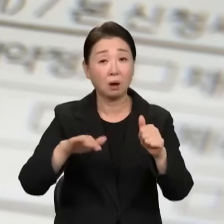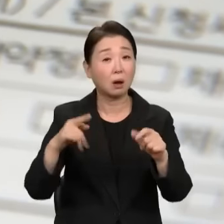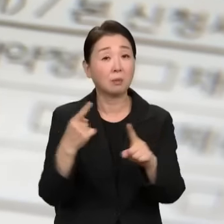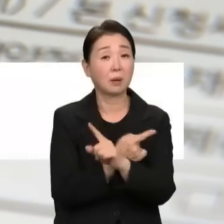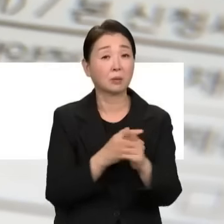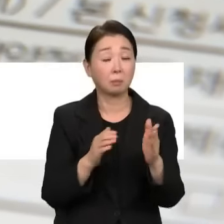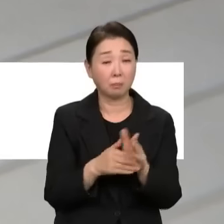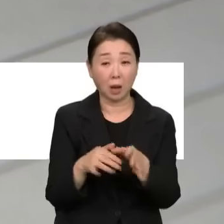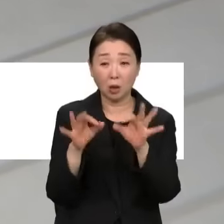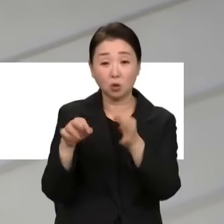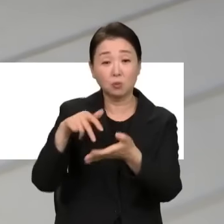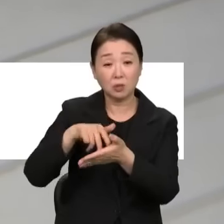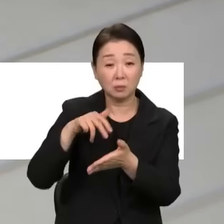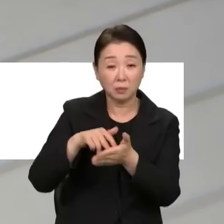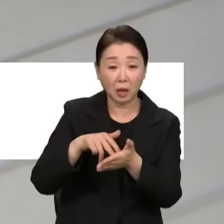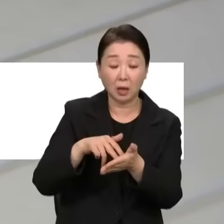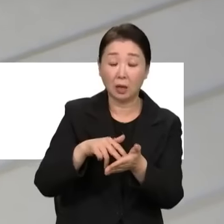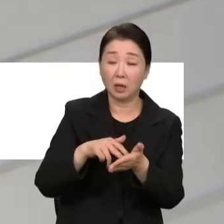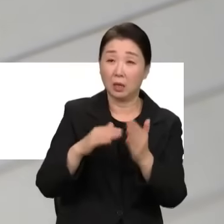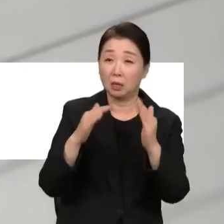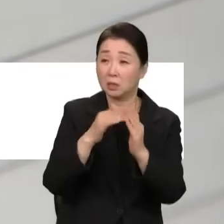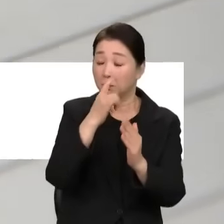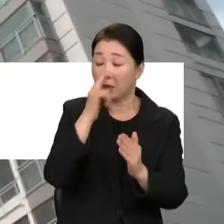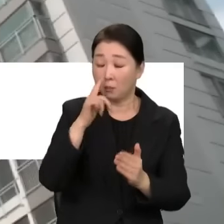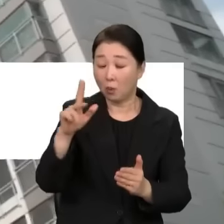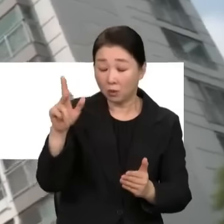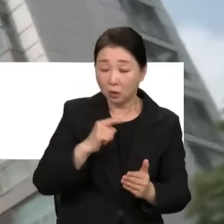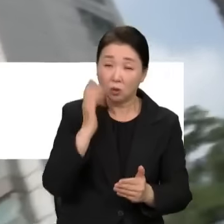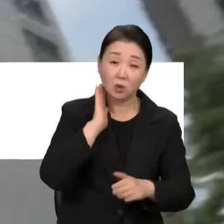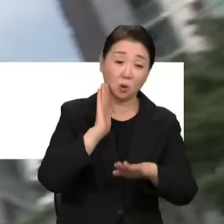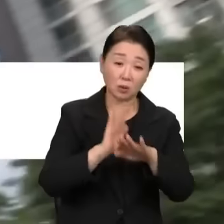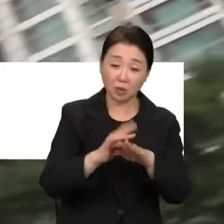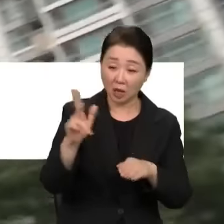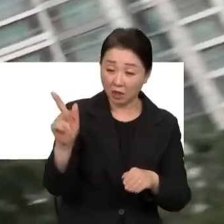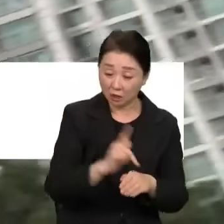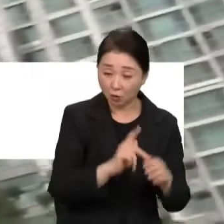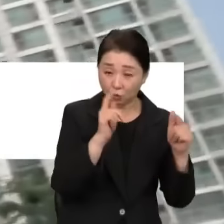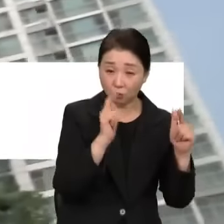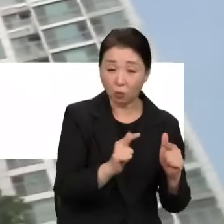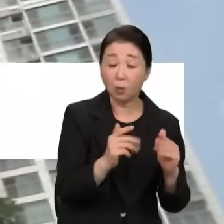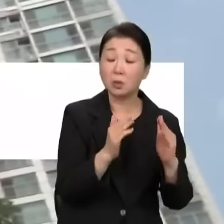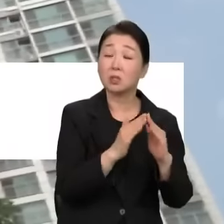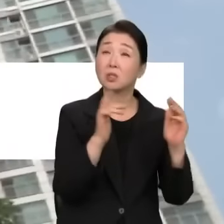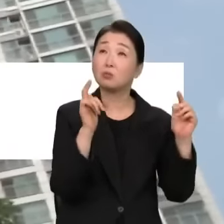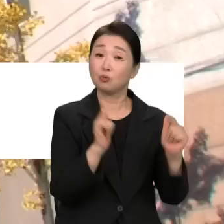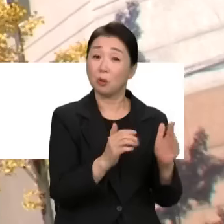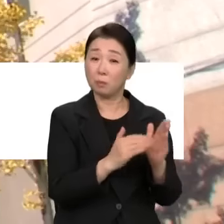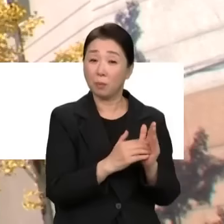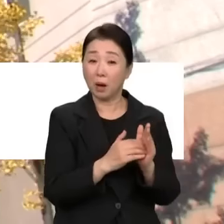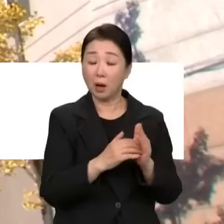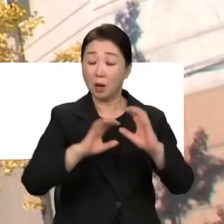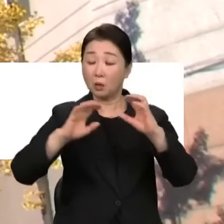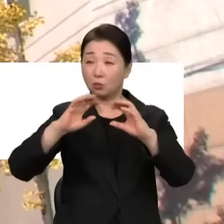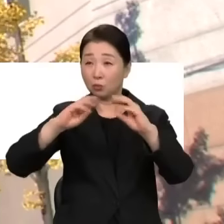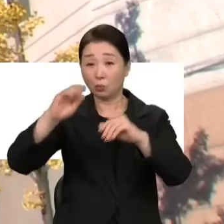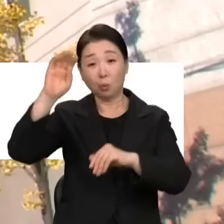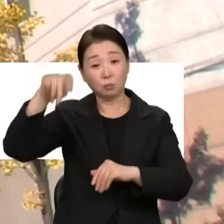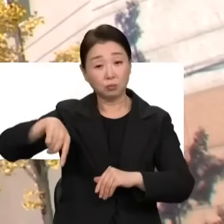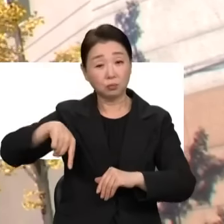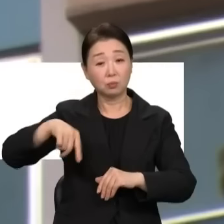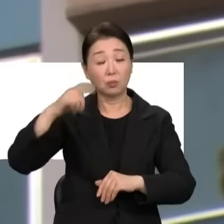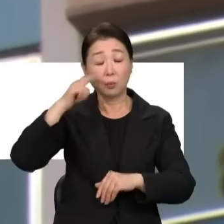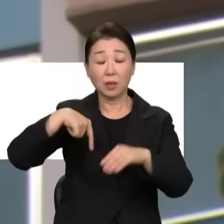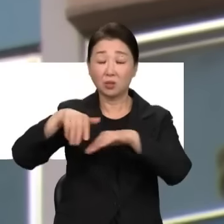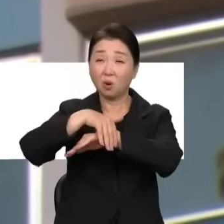금융당국은 주택담보 대출과 전세 대출을 줄이면서 가게 부채를 줄려고 했는데 국토부는 지속적으로 그 정책